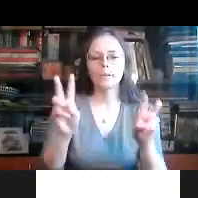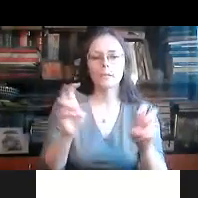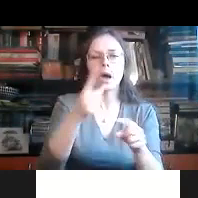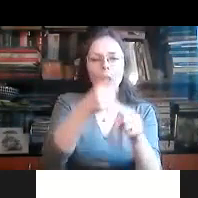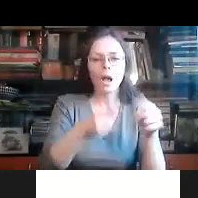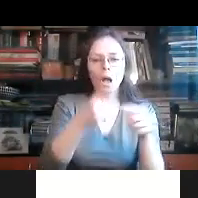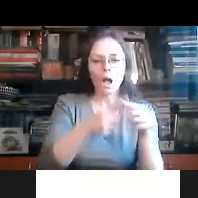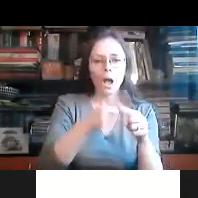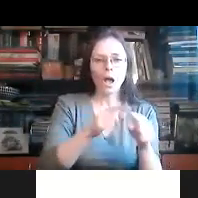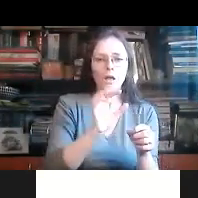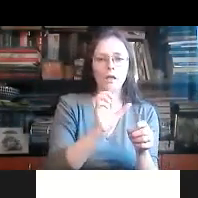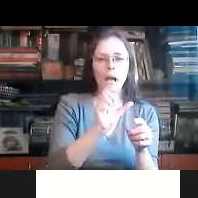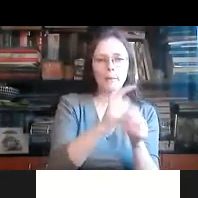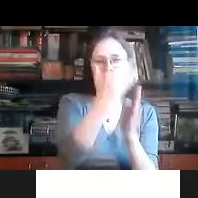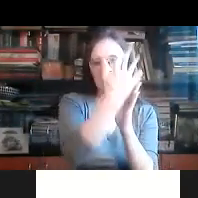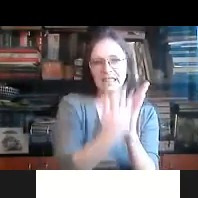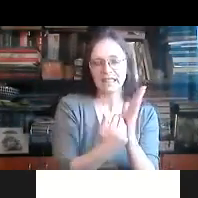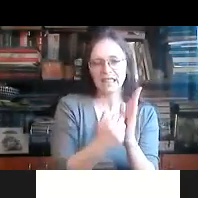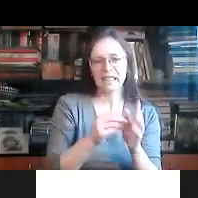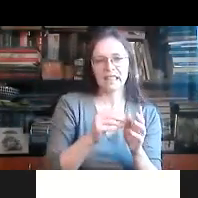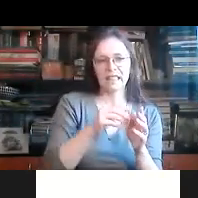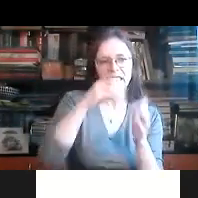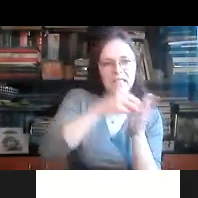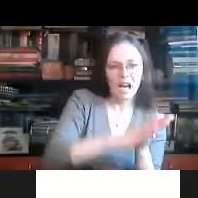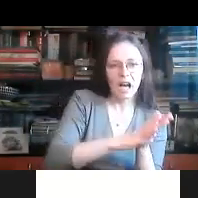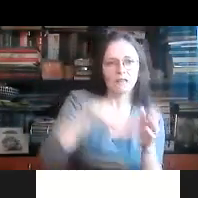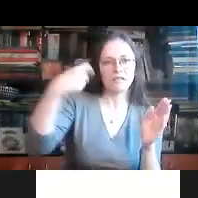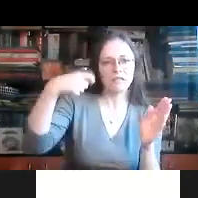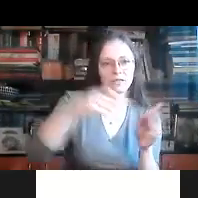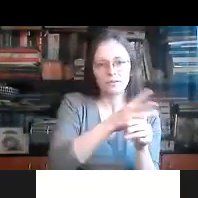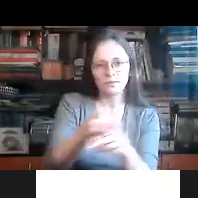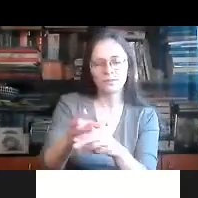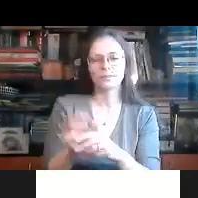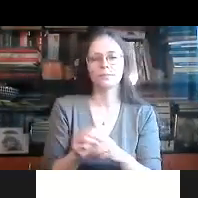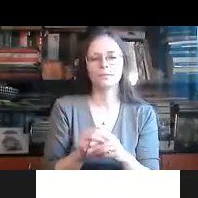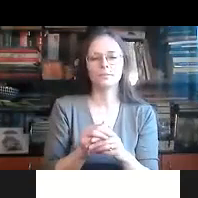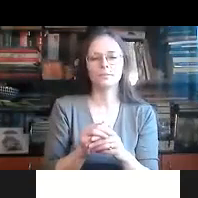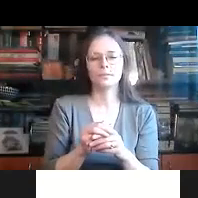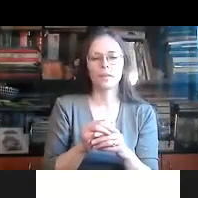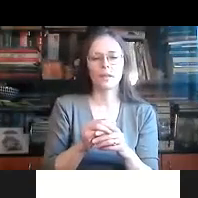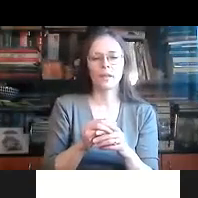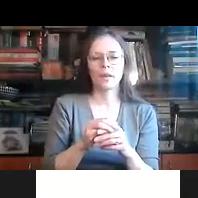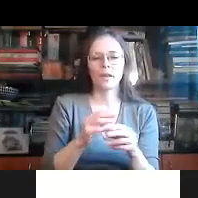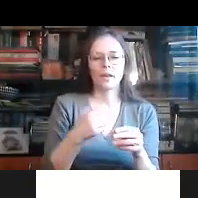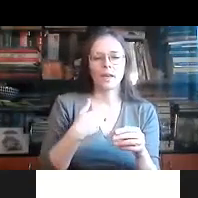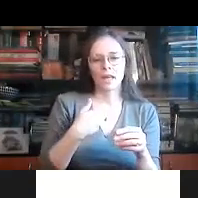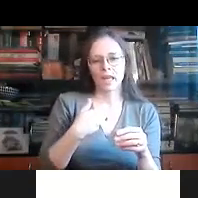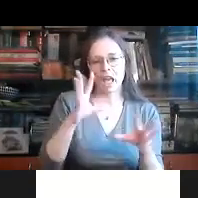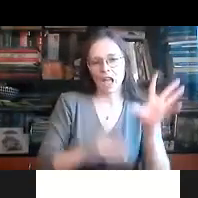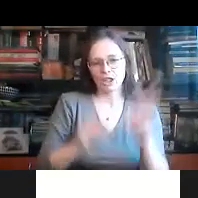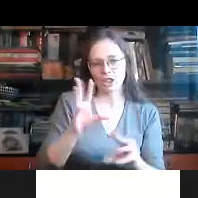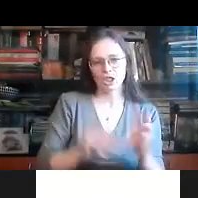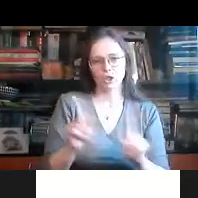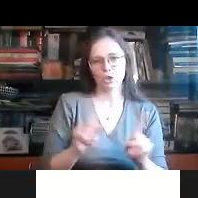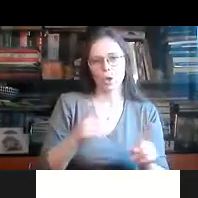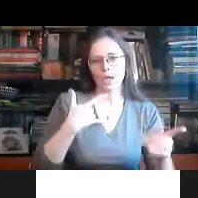высказываний, которые, ну, не знаю, вот я себе представляю, что театры, театральные группы могли бы делать, и мы говорили о